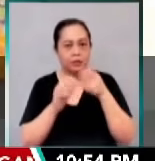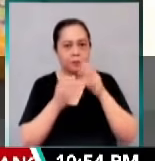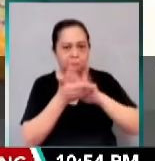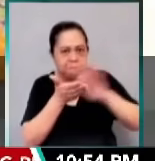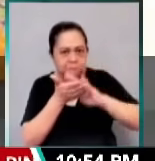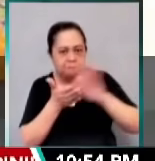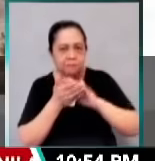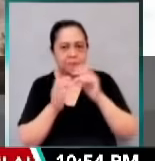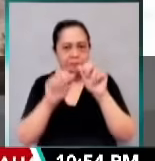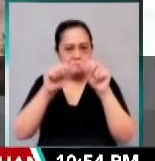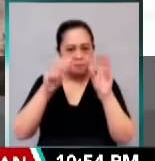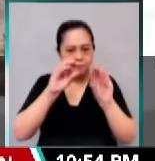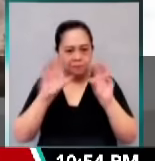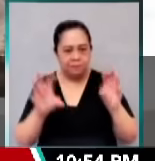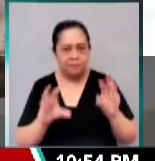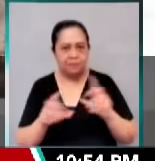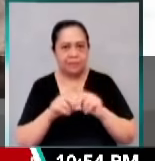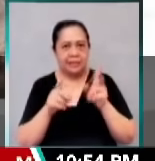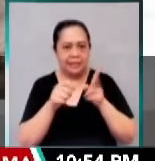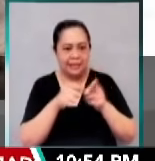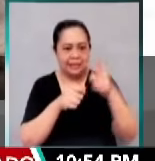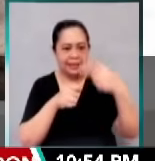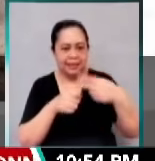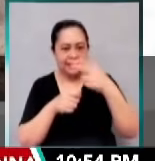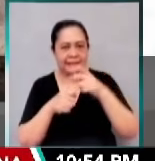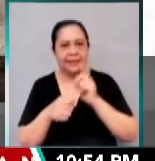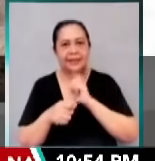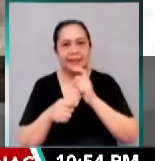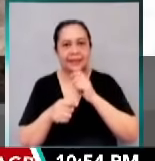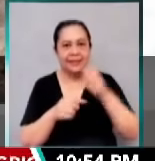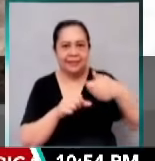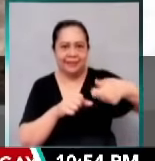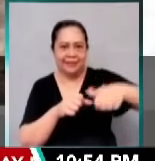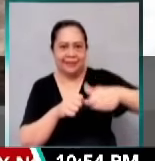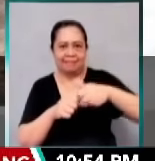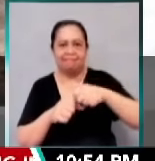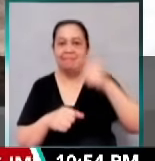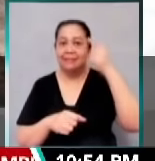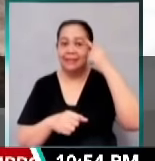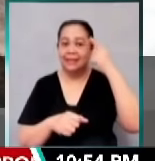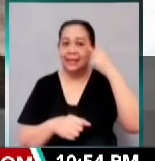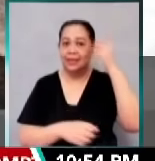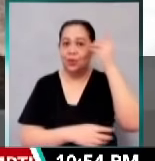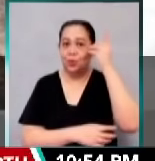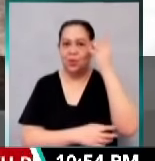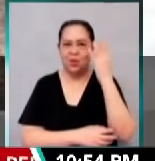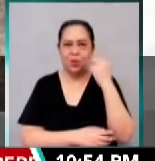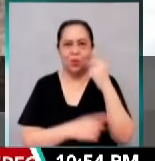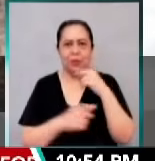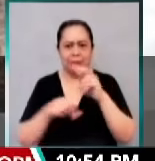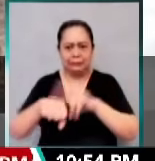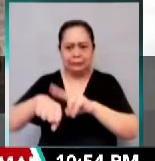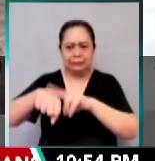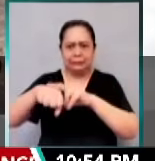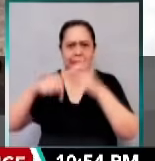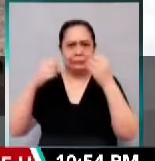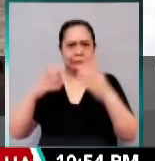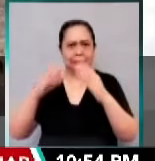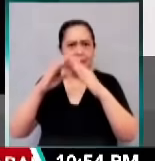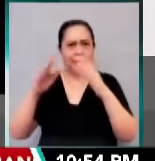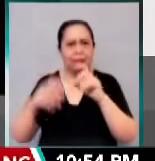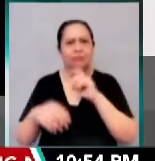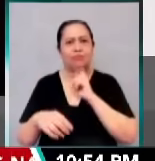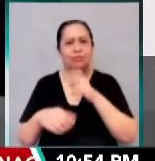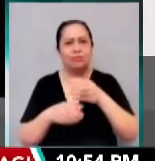ng mga ginupit-gupit niyang lata. Galing ah. Naisip daw yan ni Dominic dahil naiipon na sa kanilang bahay ang mga lata na galing sa